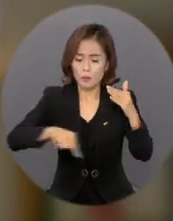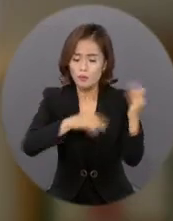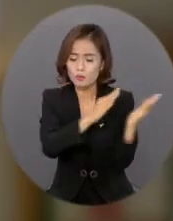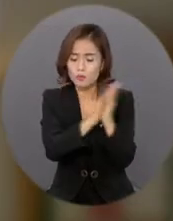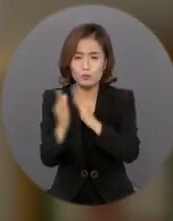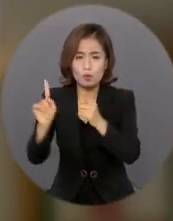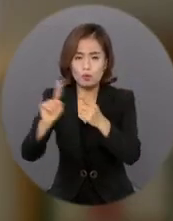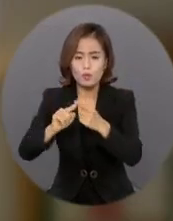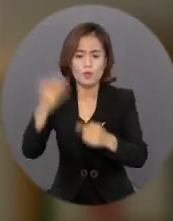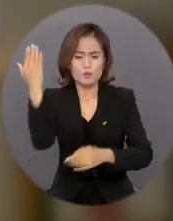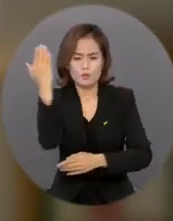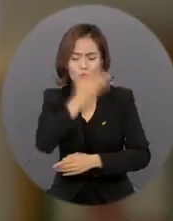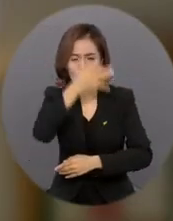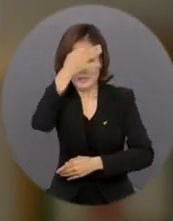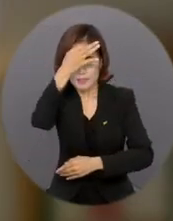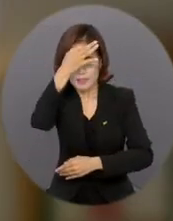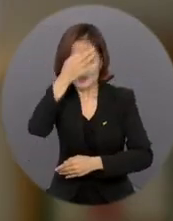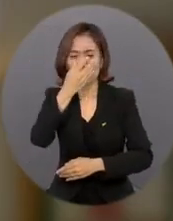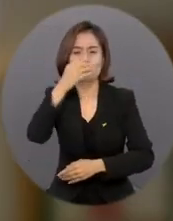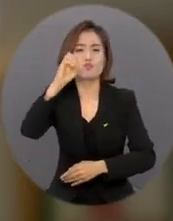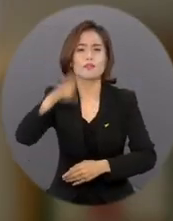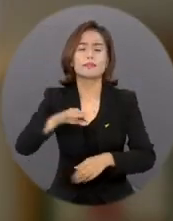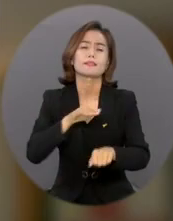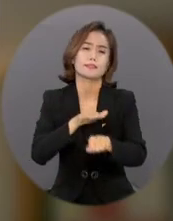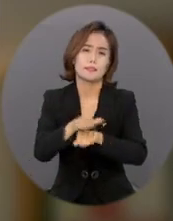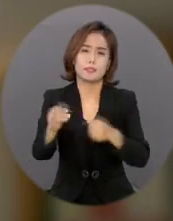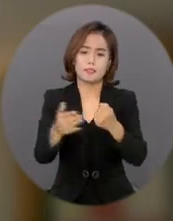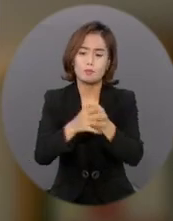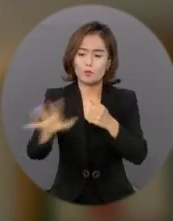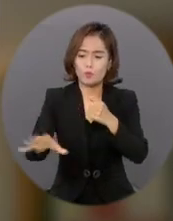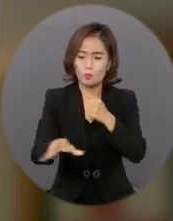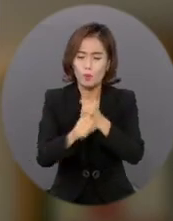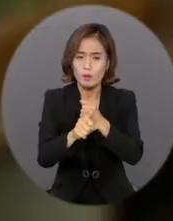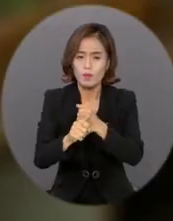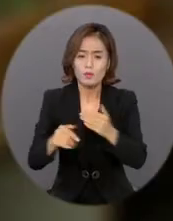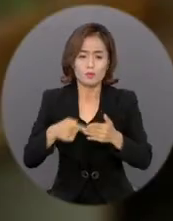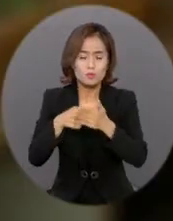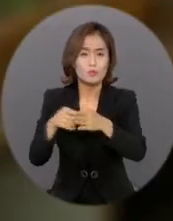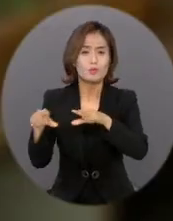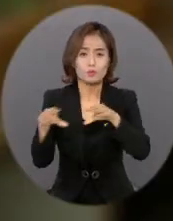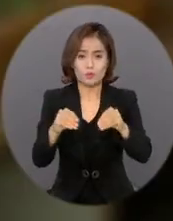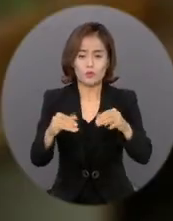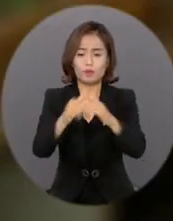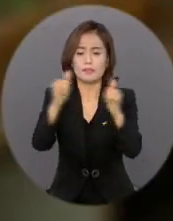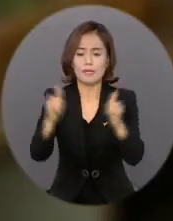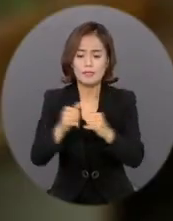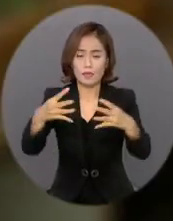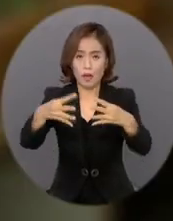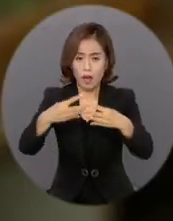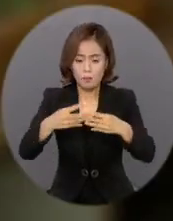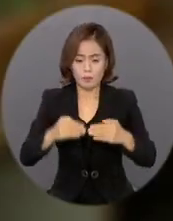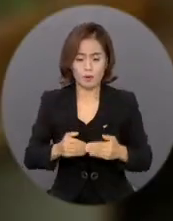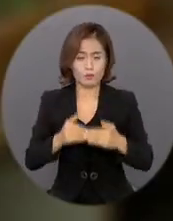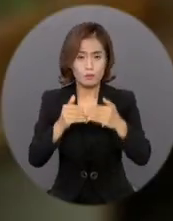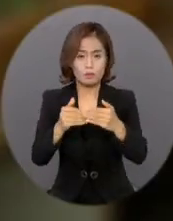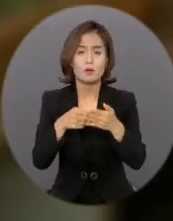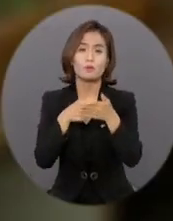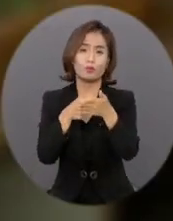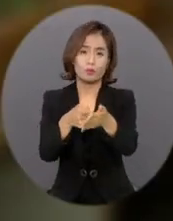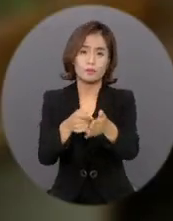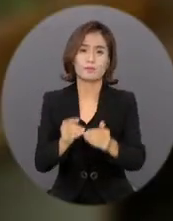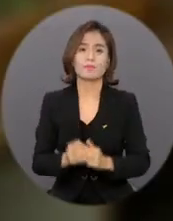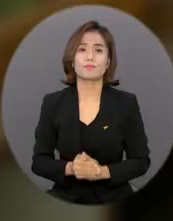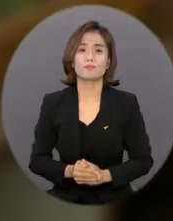유치원의 순기능을 무시한 편의주의적 발상이라며 통폐합 추진을 중단하고 사회적 합의 과정을 거치라고